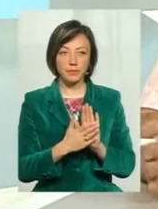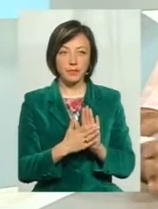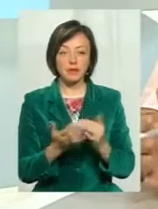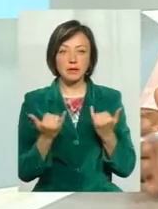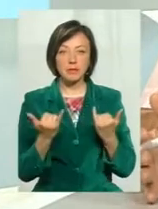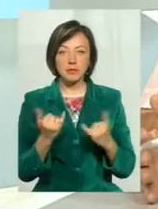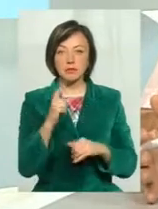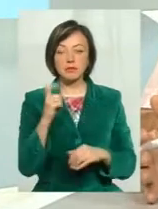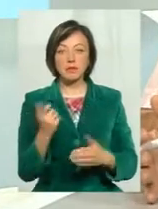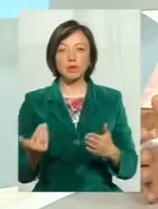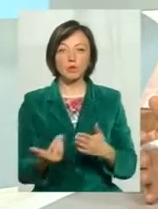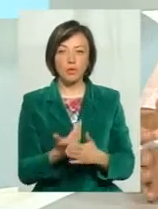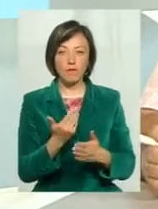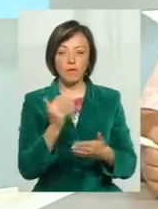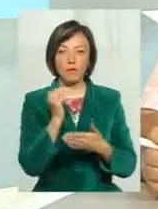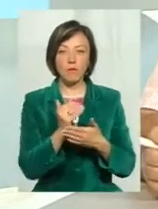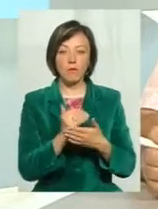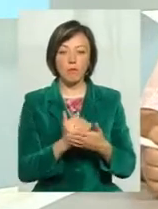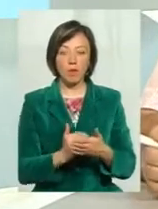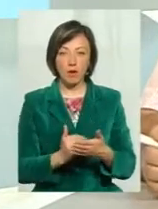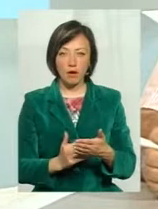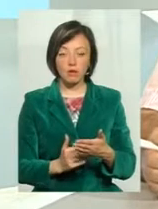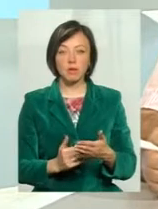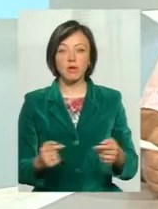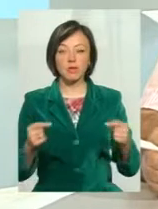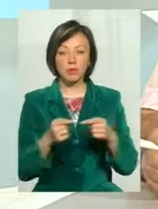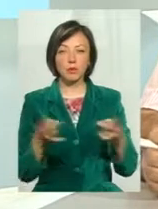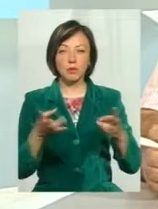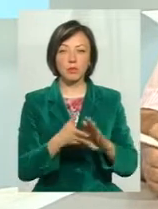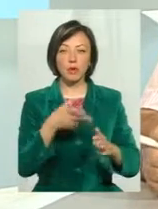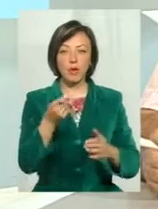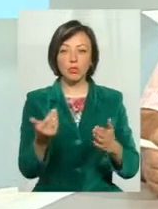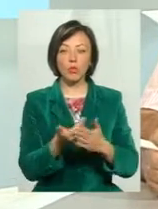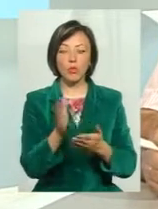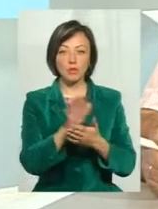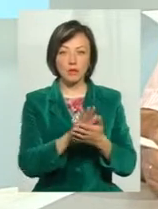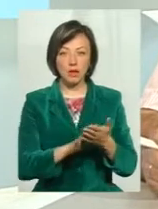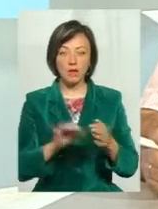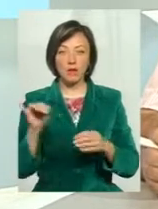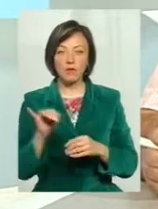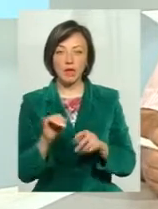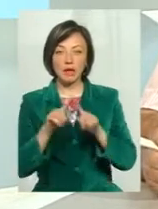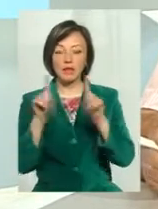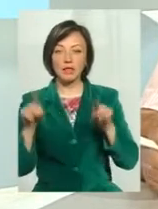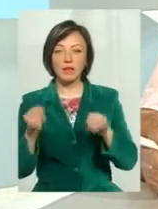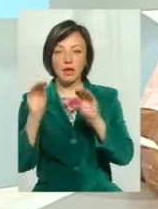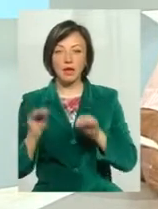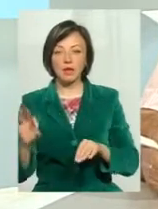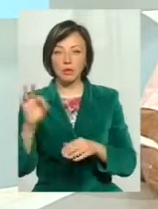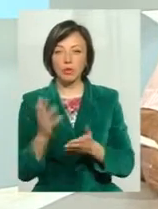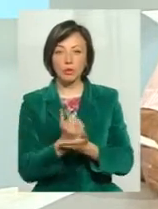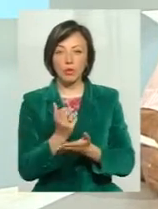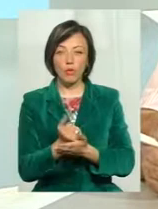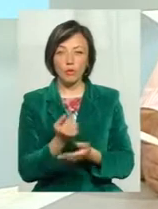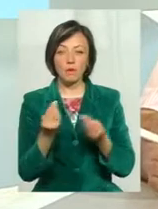відтепер за новим порядком. Відповідно, необхідно подавати нову заяву і нову декларацію про доходи та